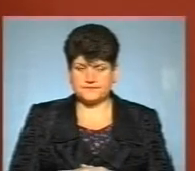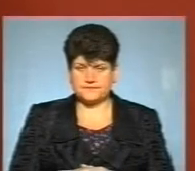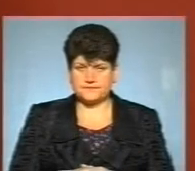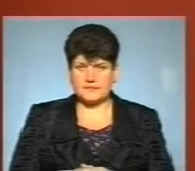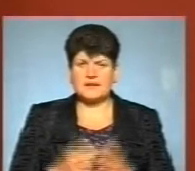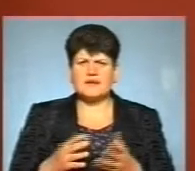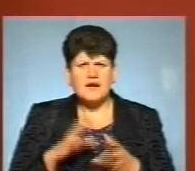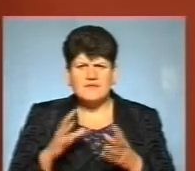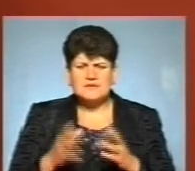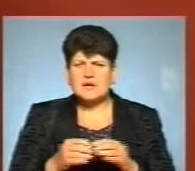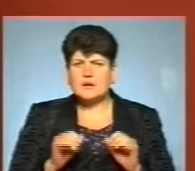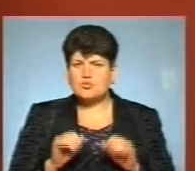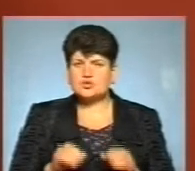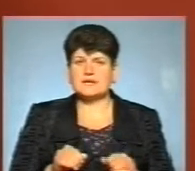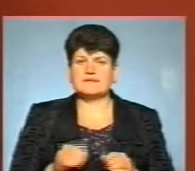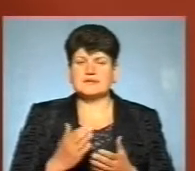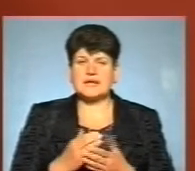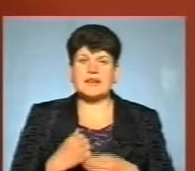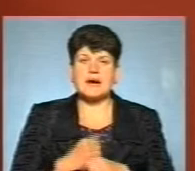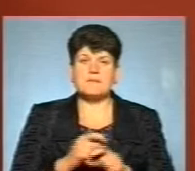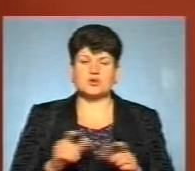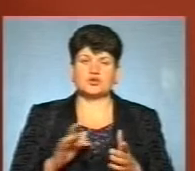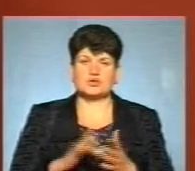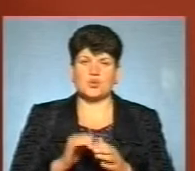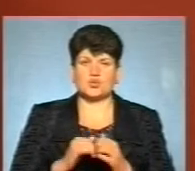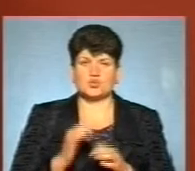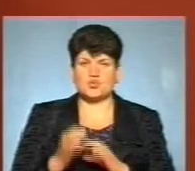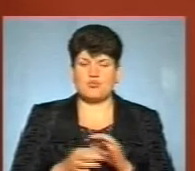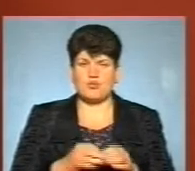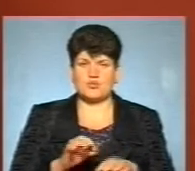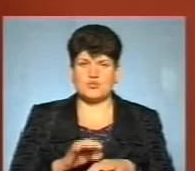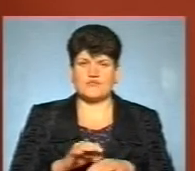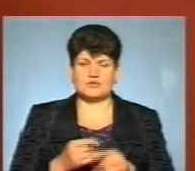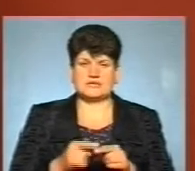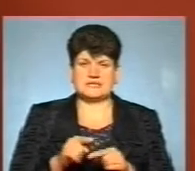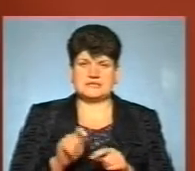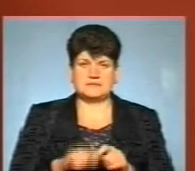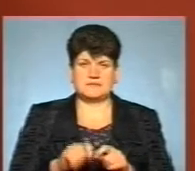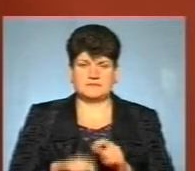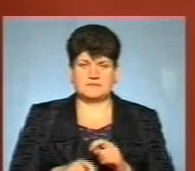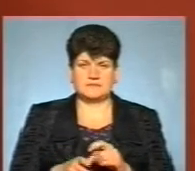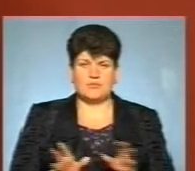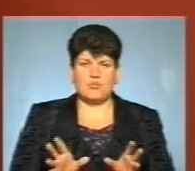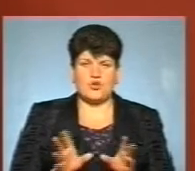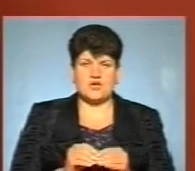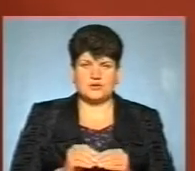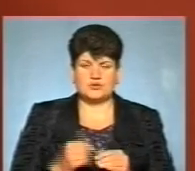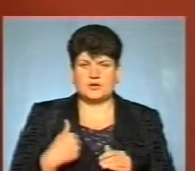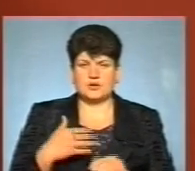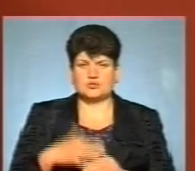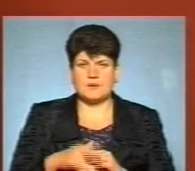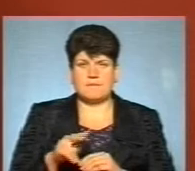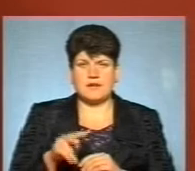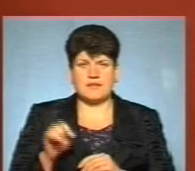Яка взагалі можливість є лабораторного центру щодобово проводити таких тестів? Тобто поєднуючи, я так розумію, із ПЛР,